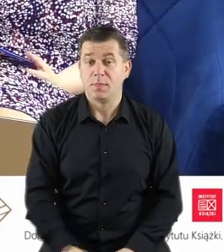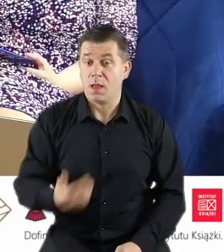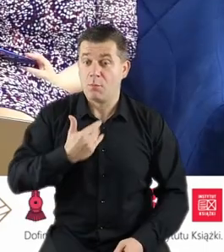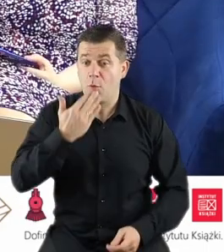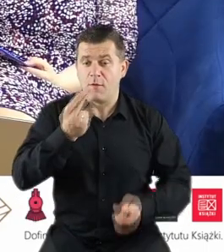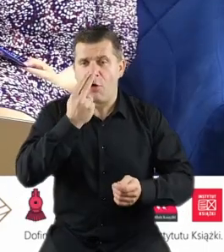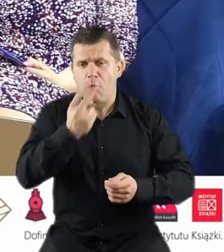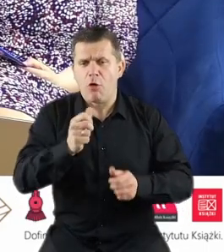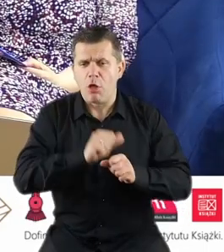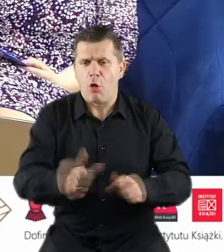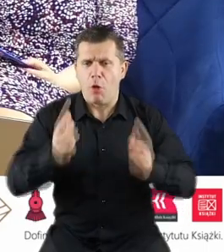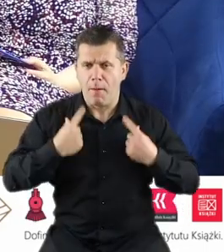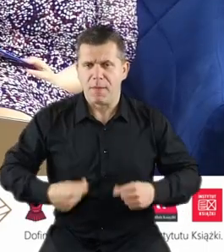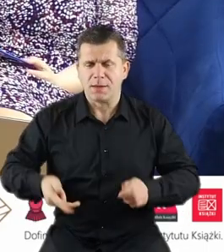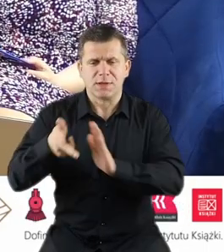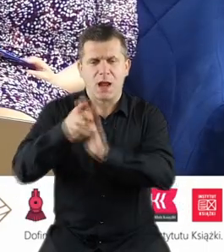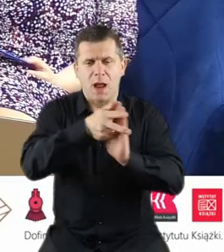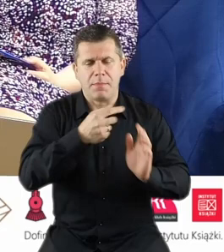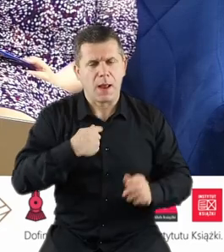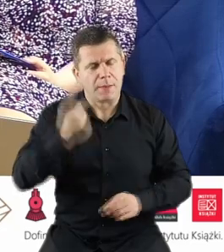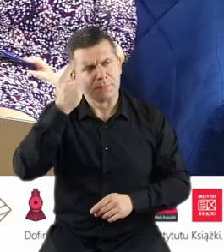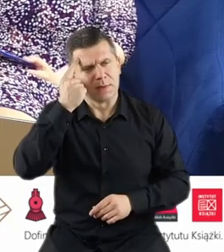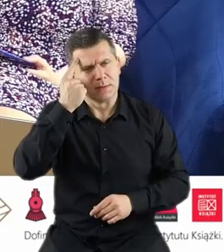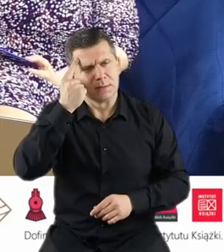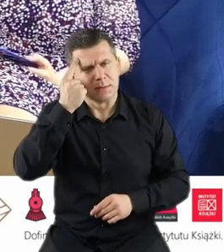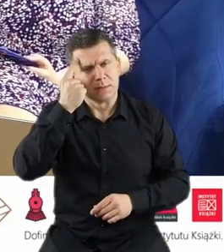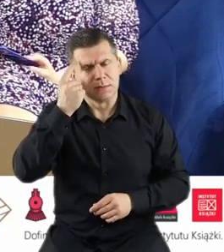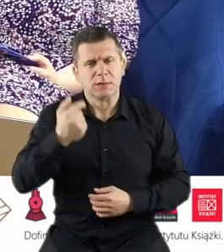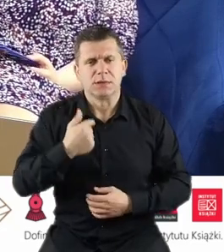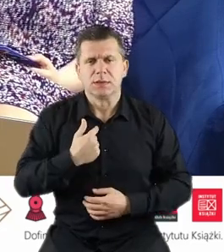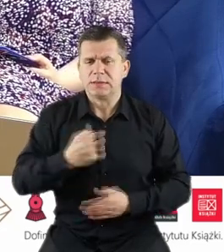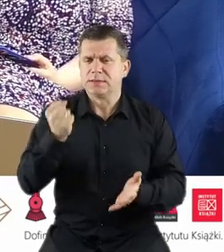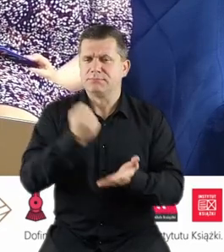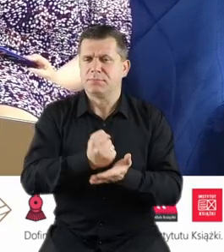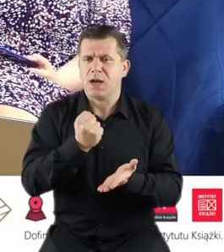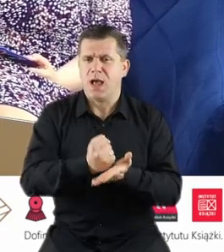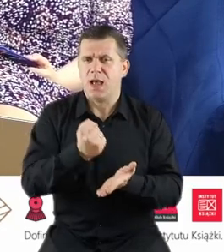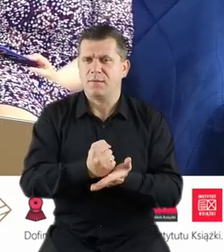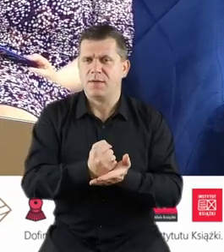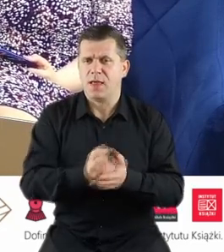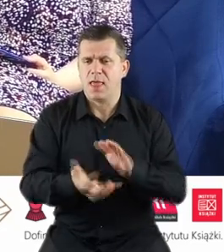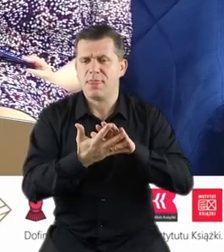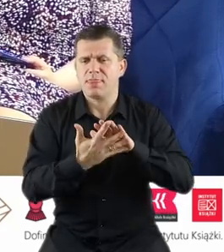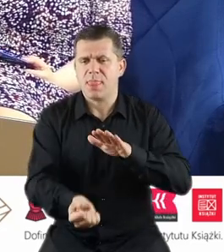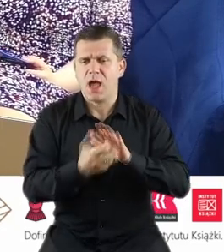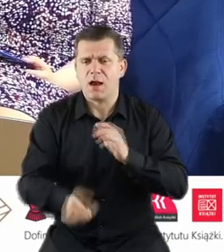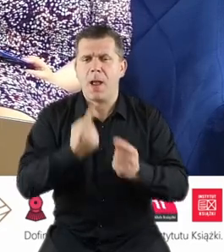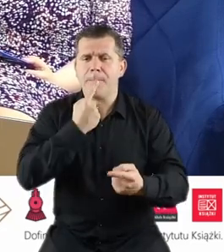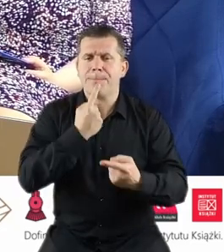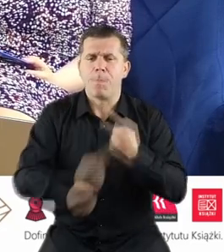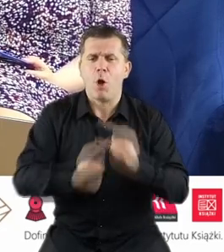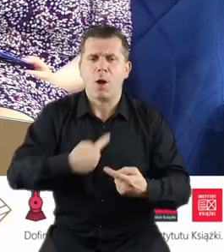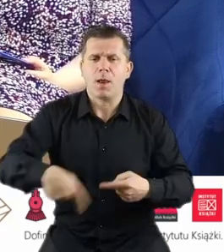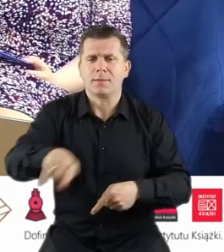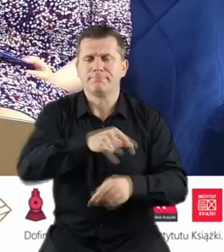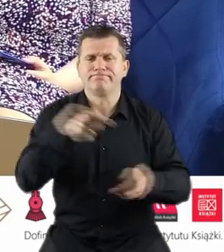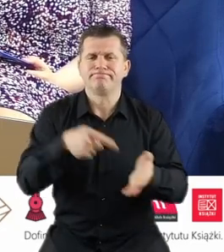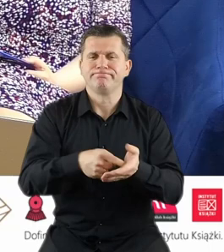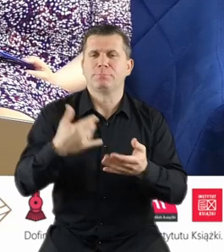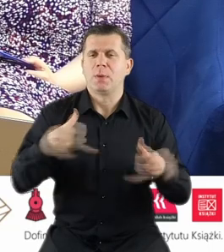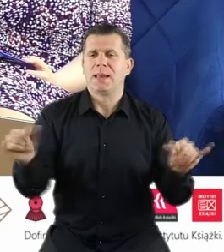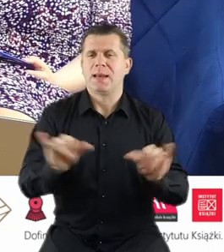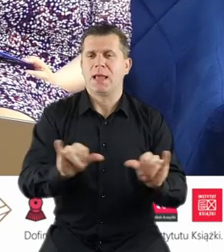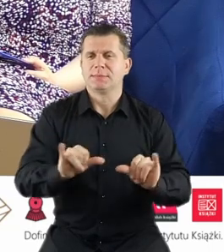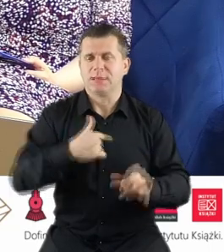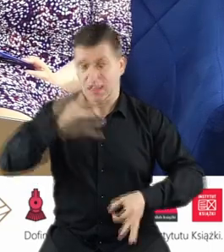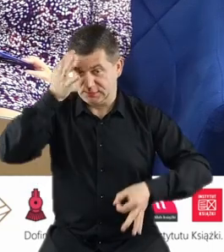wszechobecności kamer, to przyszło mi do głowy sprawa nagrywania polityków w pewnej restauracji. I się